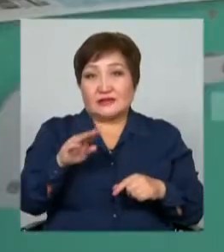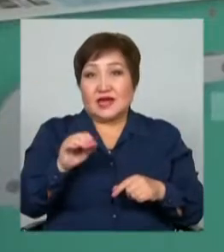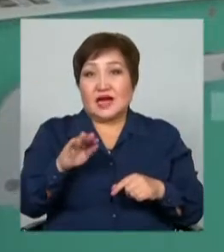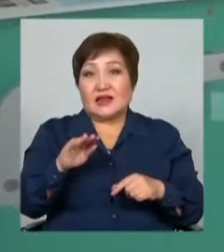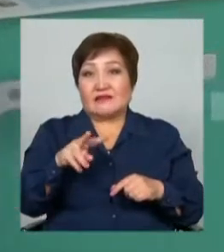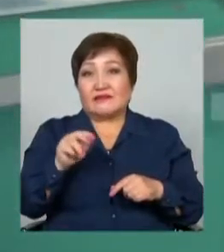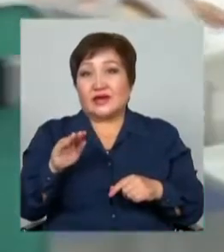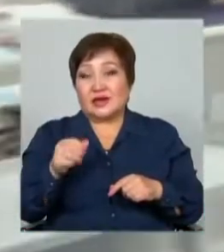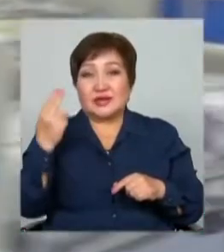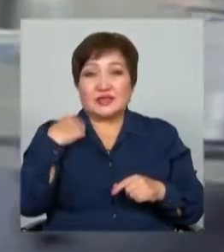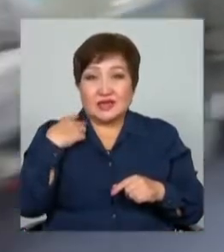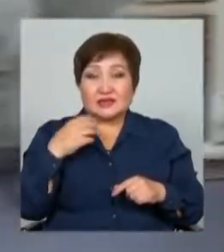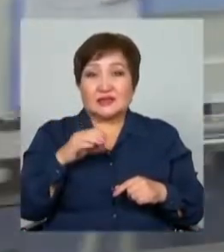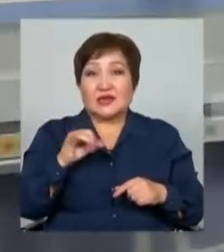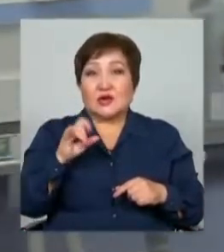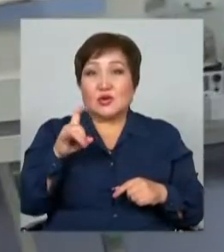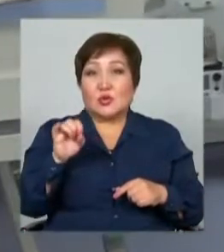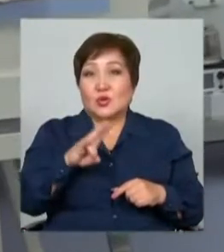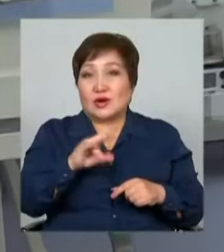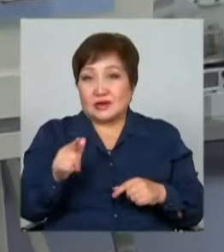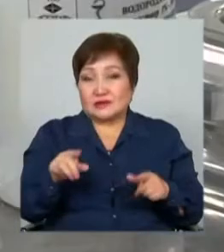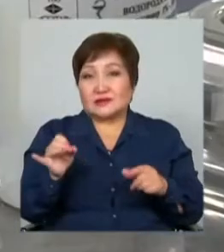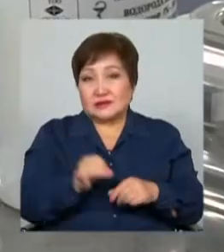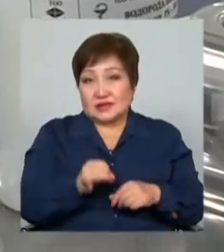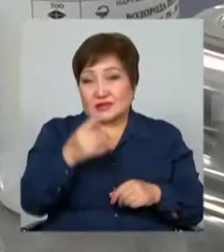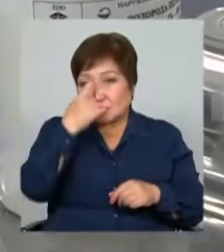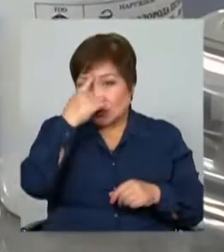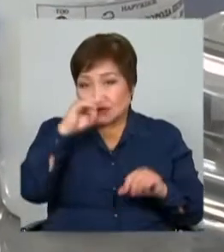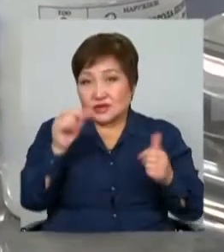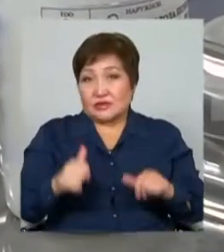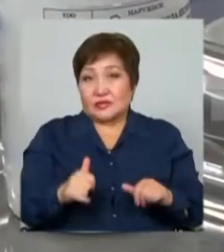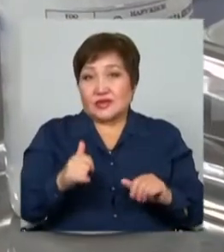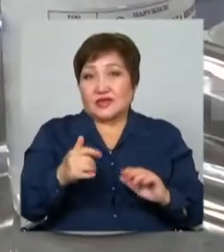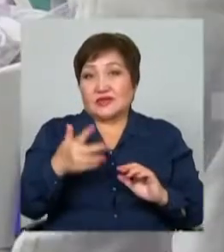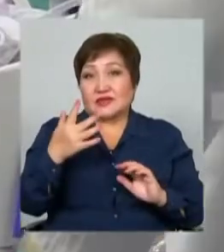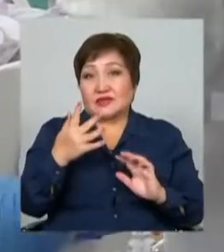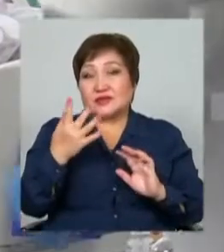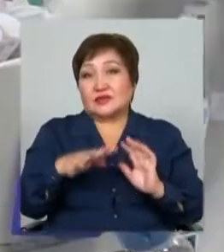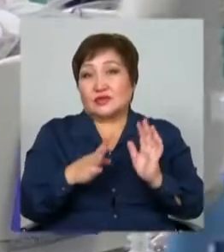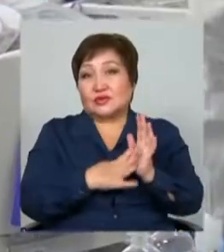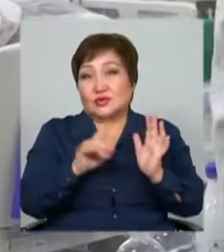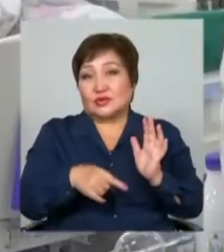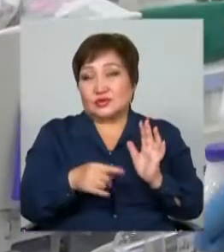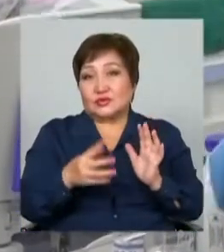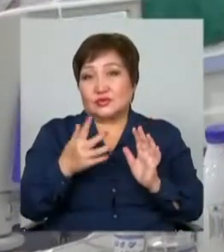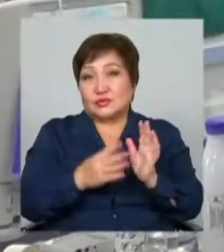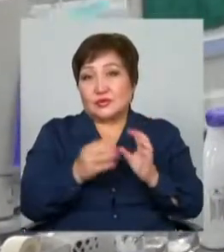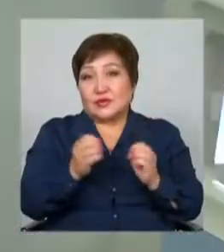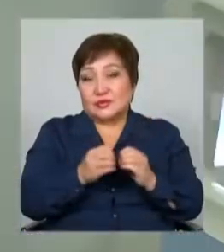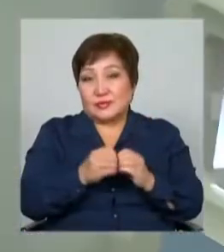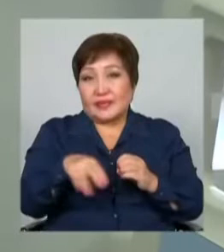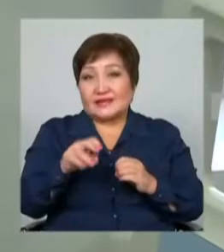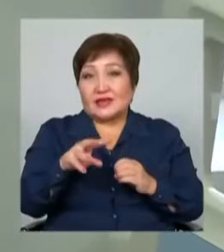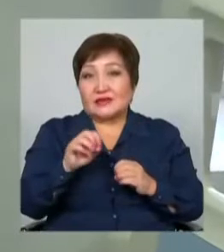мен нигерия штамдары бар. Соның ішінде үнділік штамның үлесі 59,4% болса, ета штамы